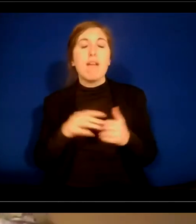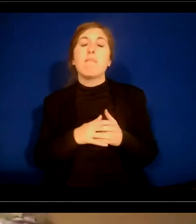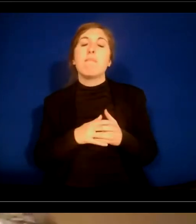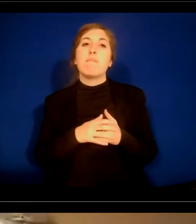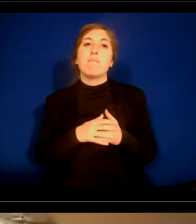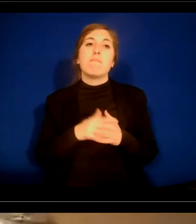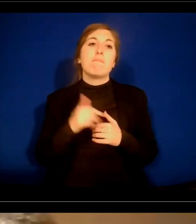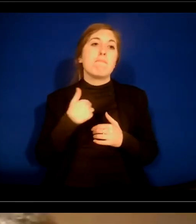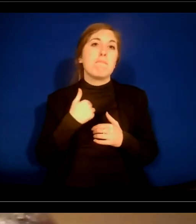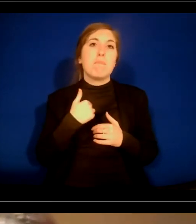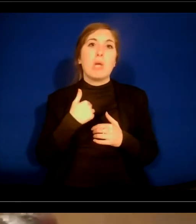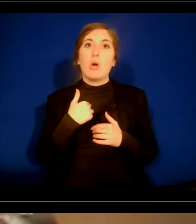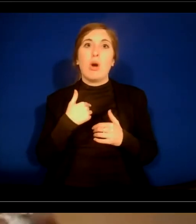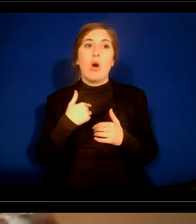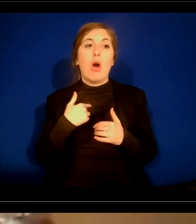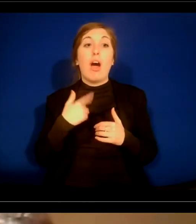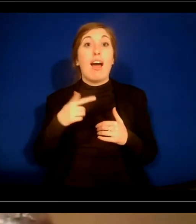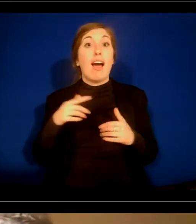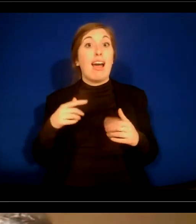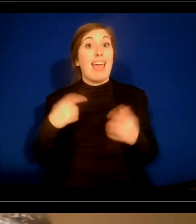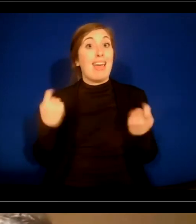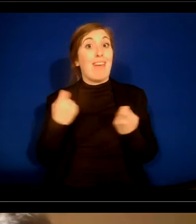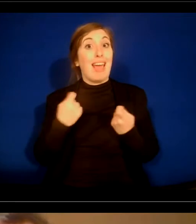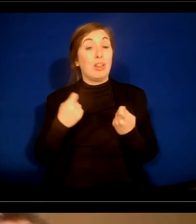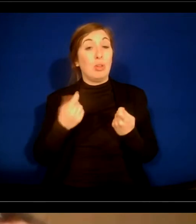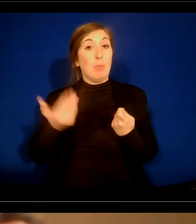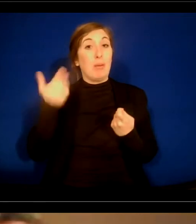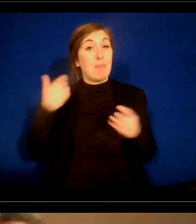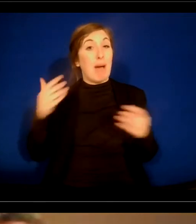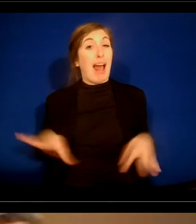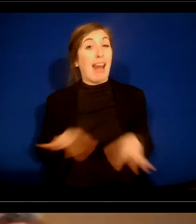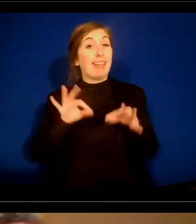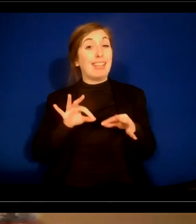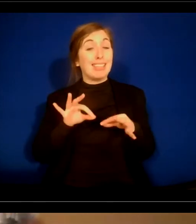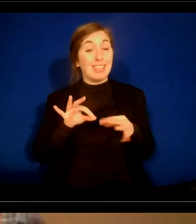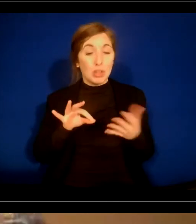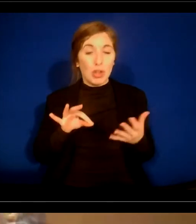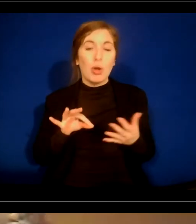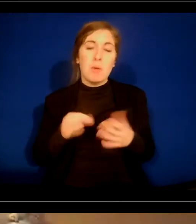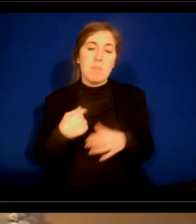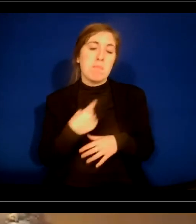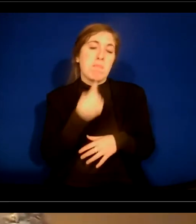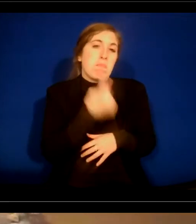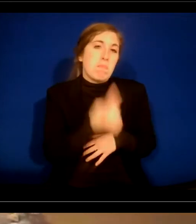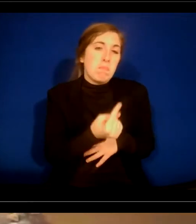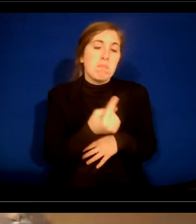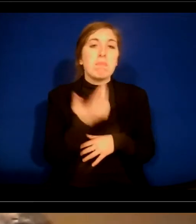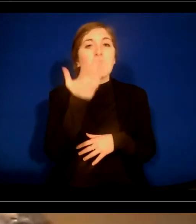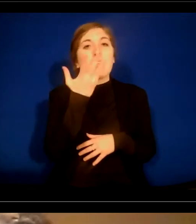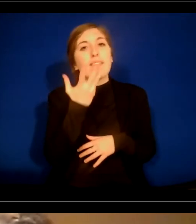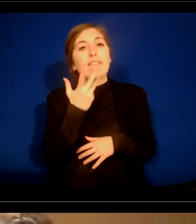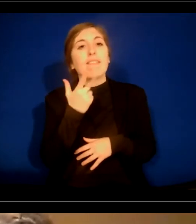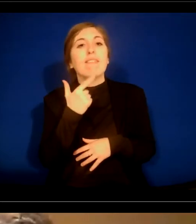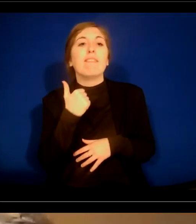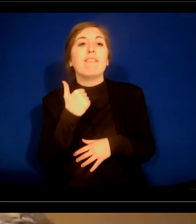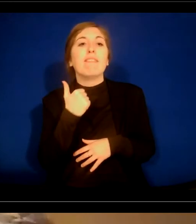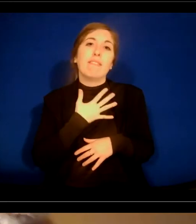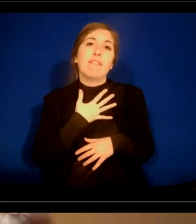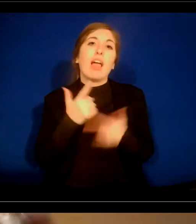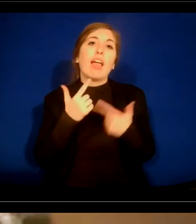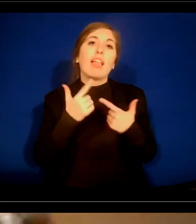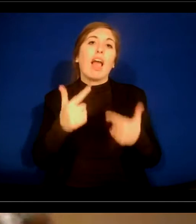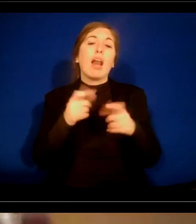inizio evento avevo detto, chiaramente intendo, diciamo, mantenere la possibilità